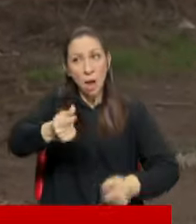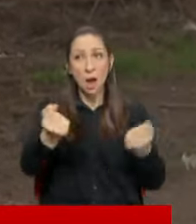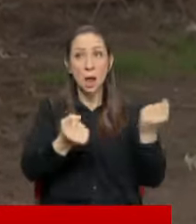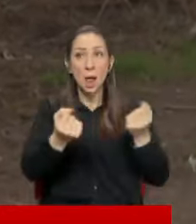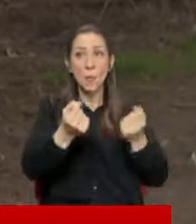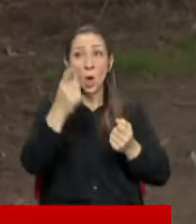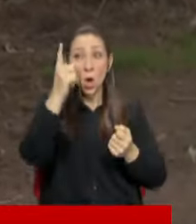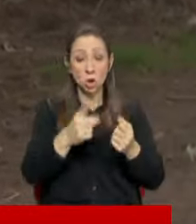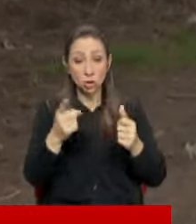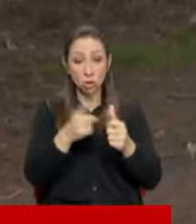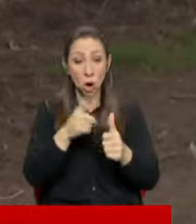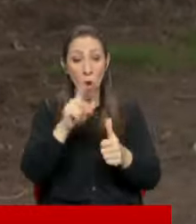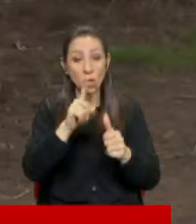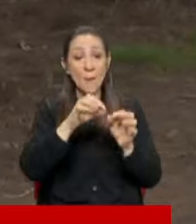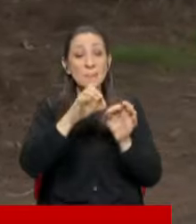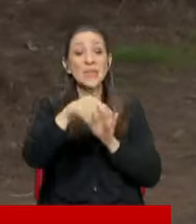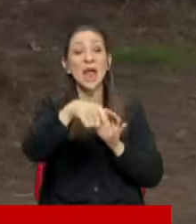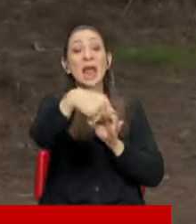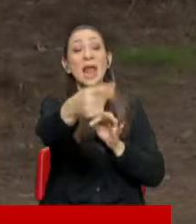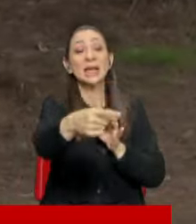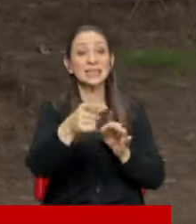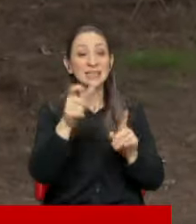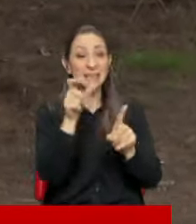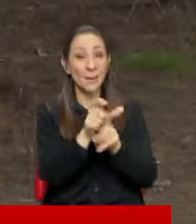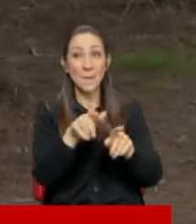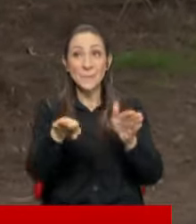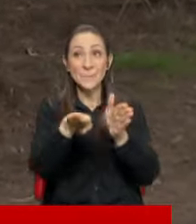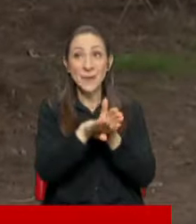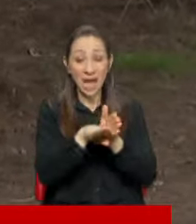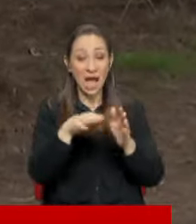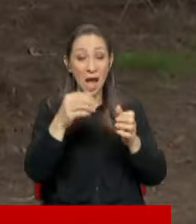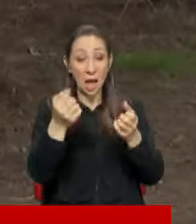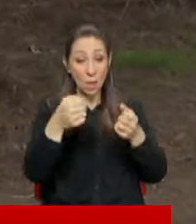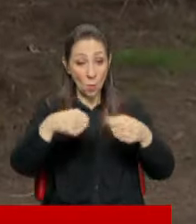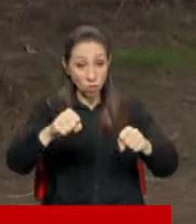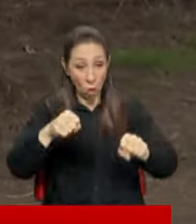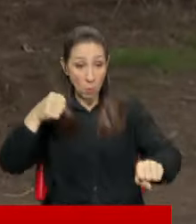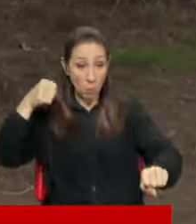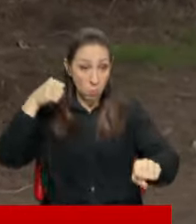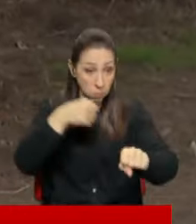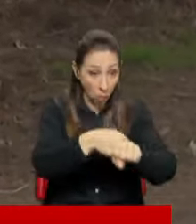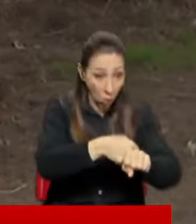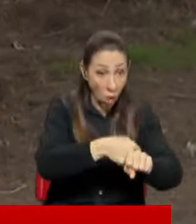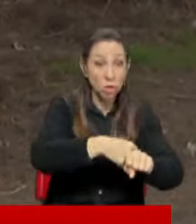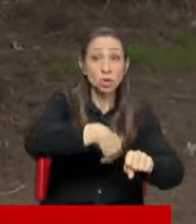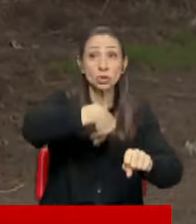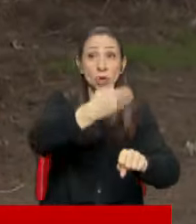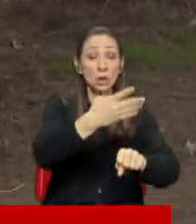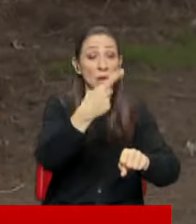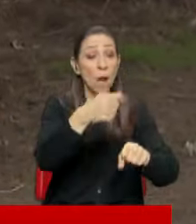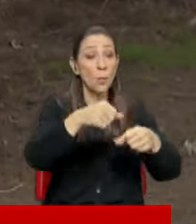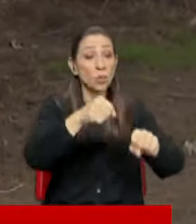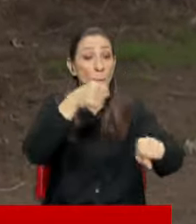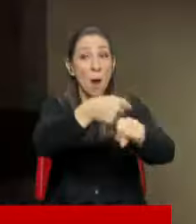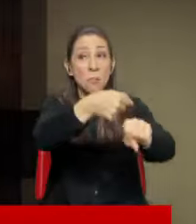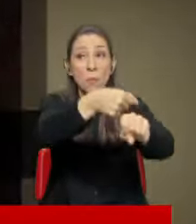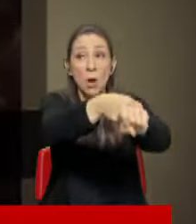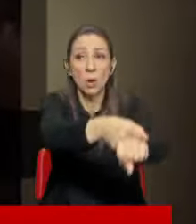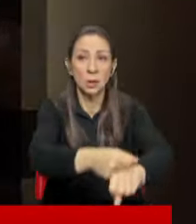otomobil önce 10 metre ileride tedbiren park edilmiş ATV aracına çarptı, sonra da diğer araçlara